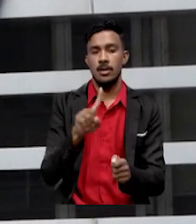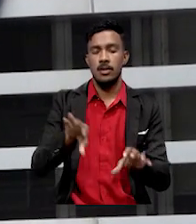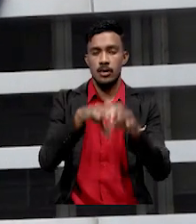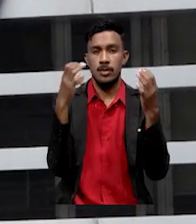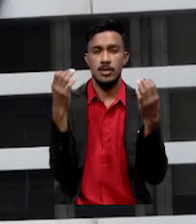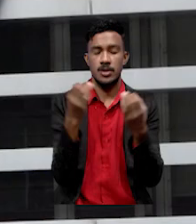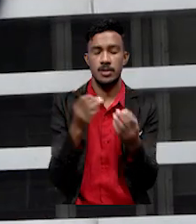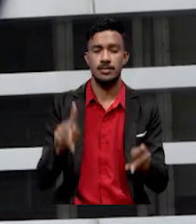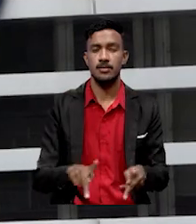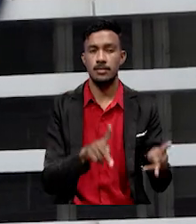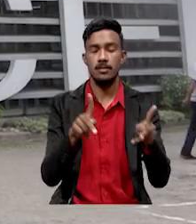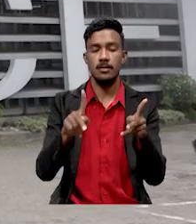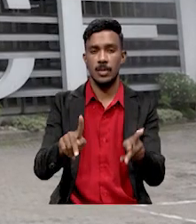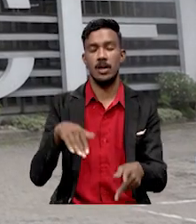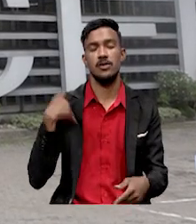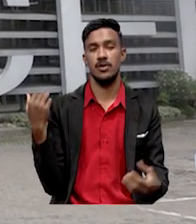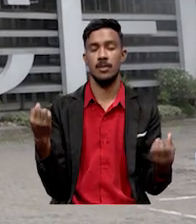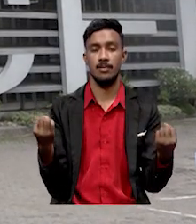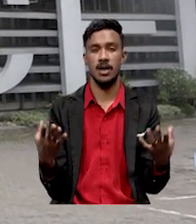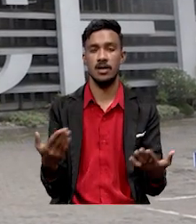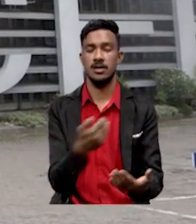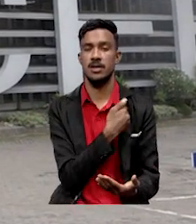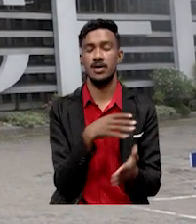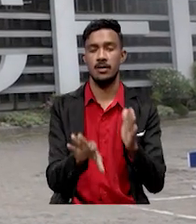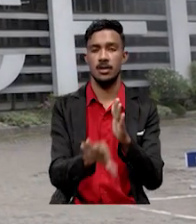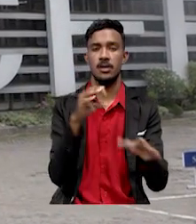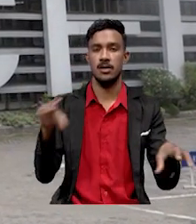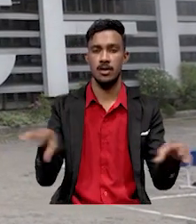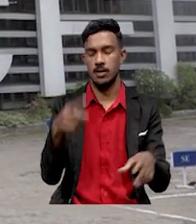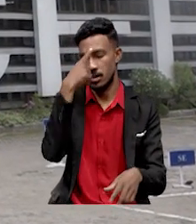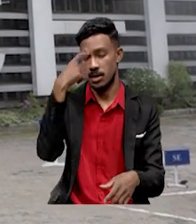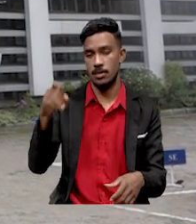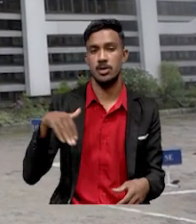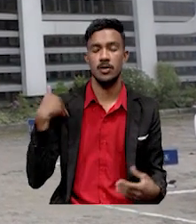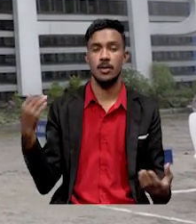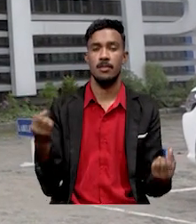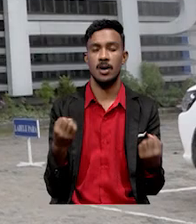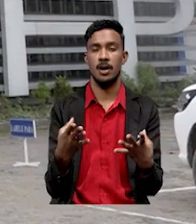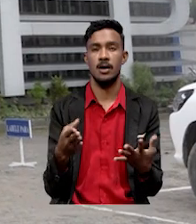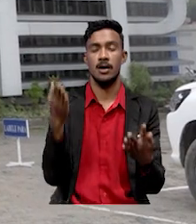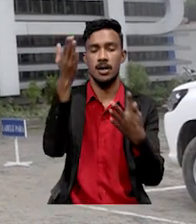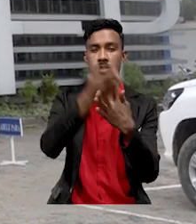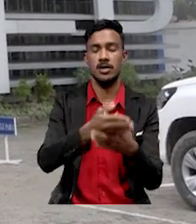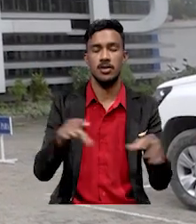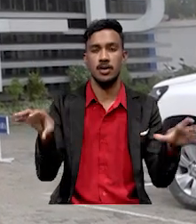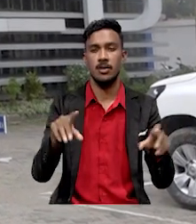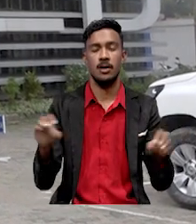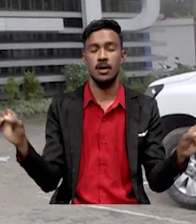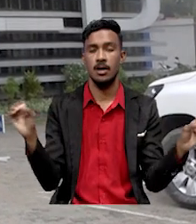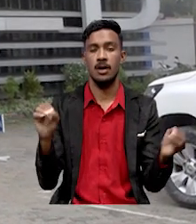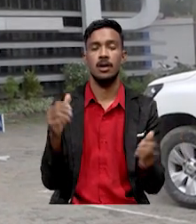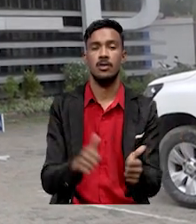funsan publika zoven barak sirau kehatan servisu tambah zoven barak aplika vaga servisu la relevante hosirni area